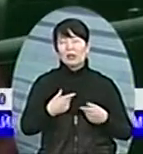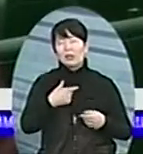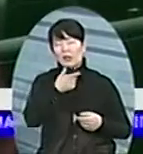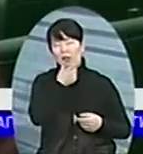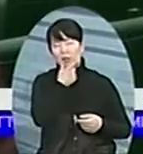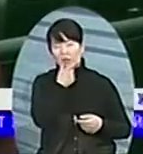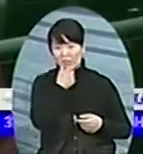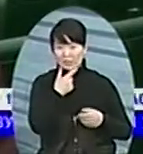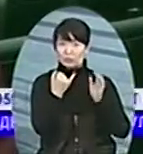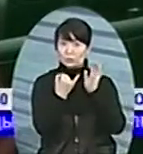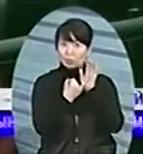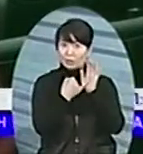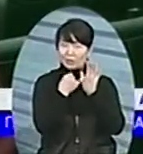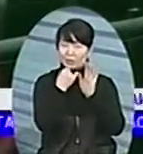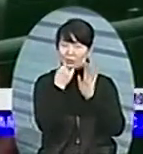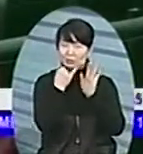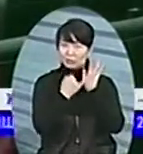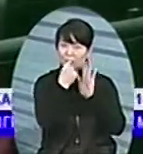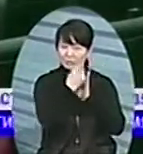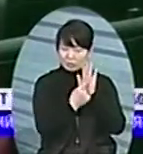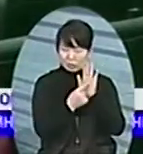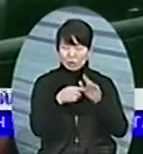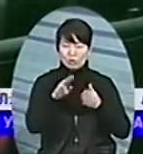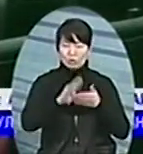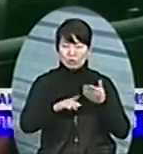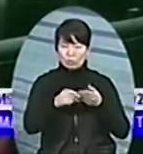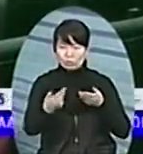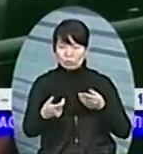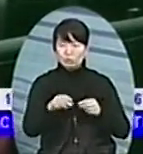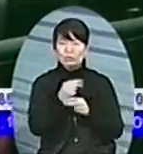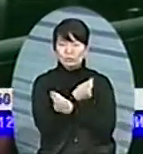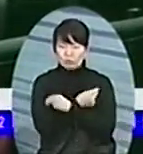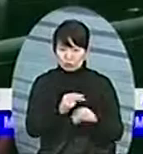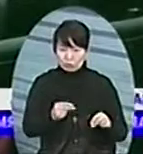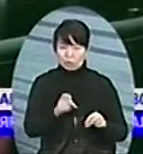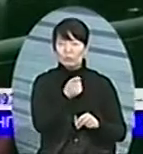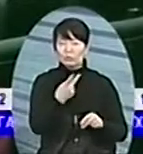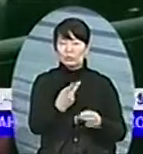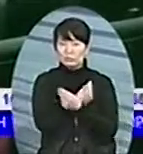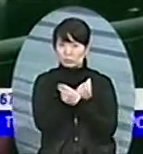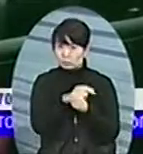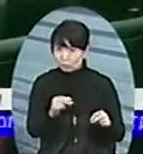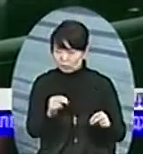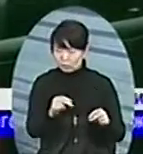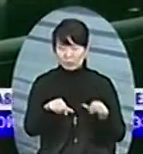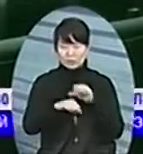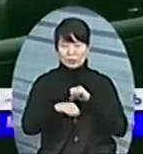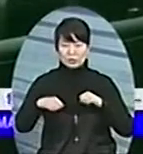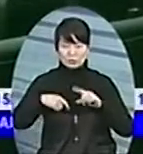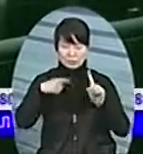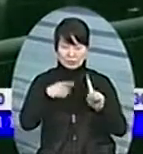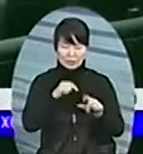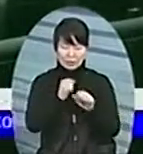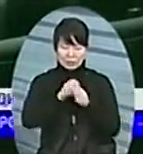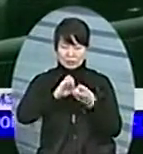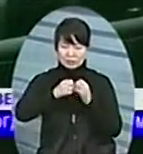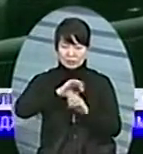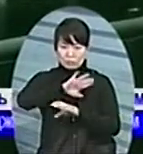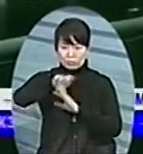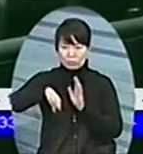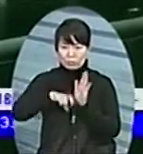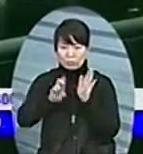сар төлбөрөөс нь чөлөөлөөд, хүүнээс нь чөлөөлөөд тэр иргэнийг юм хийх болцоог нь бүрдүүлж хэрэгтэй